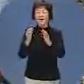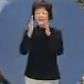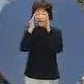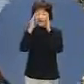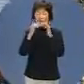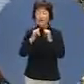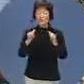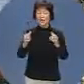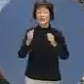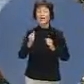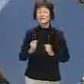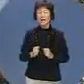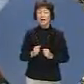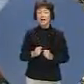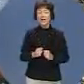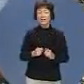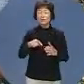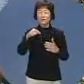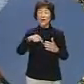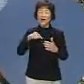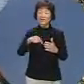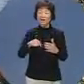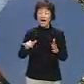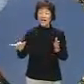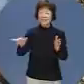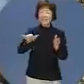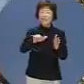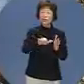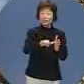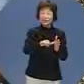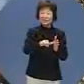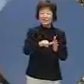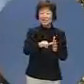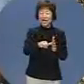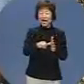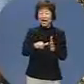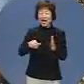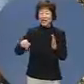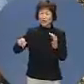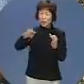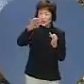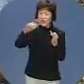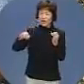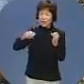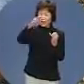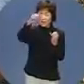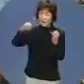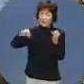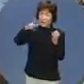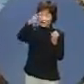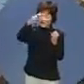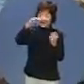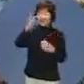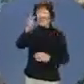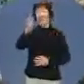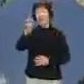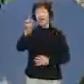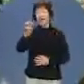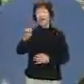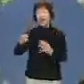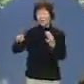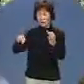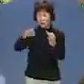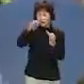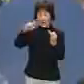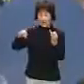で、そういう人たちの中には一生のうちにね、30回登ったとか50回登ったとかで、ここに